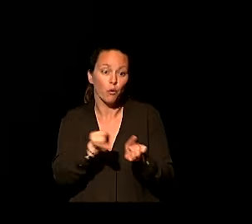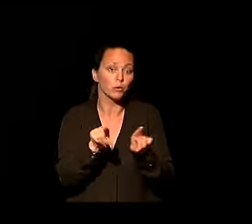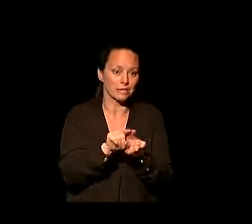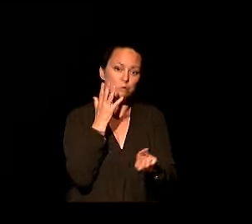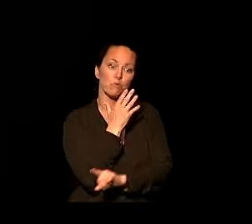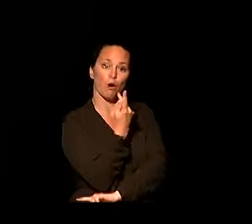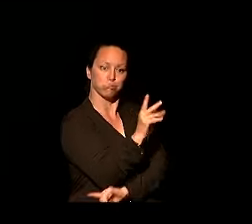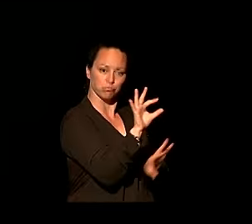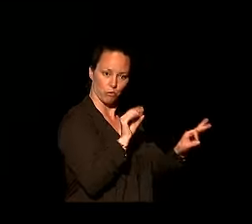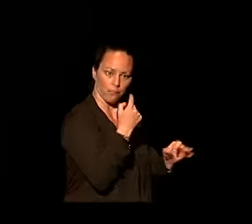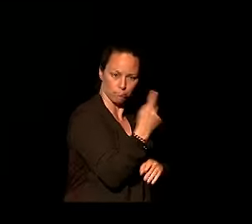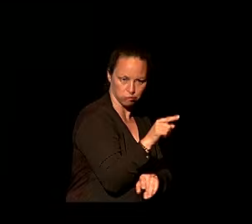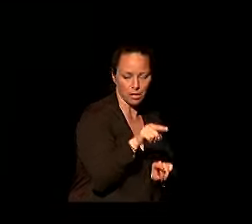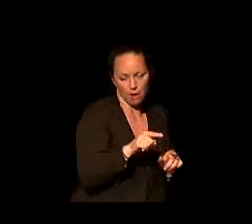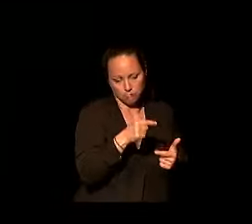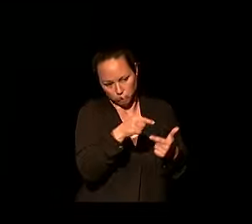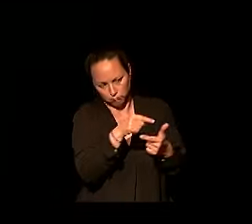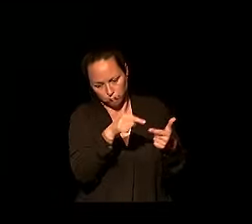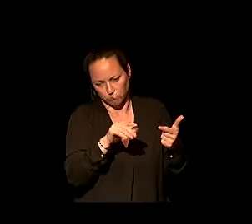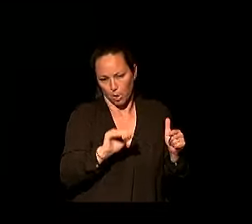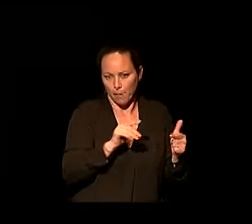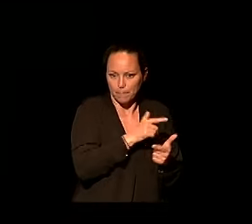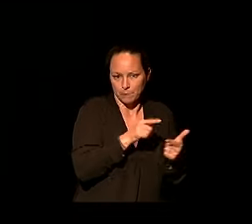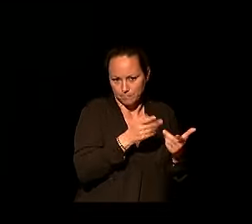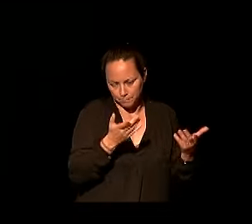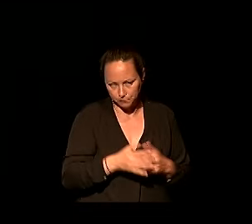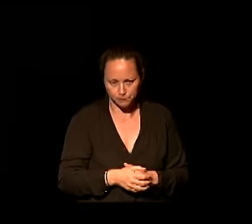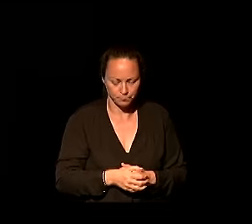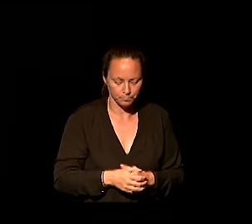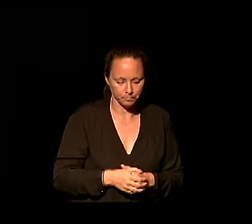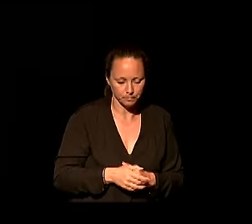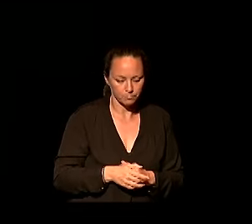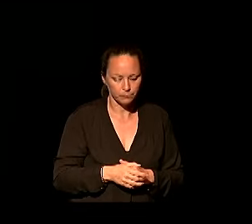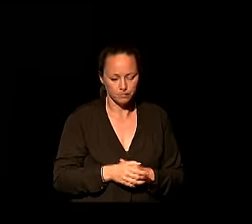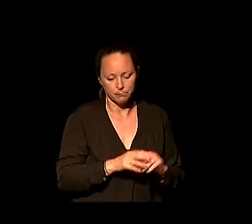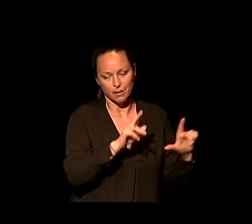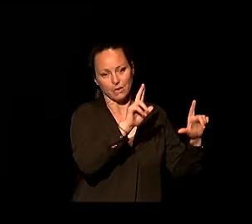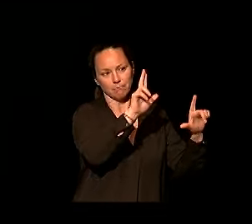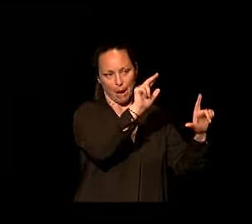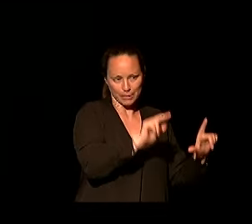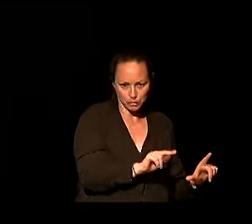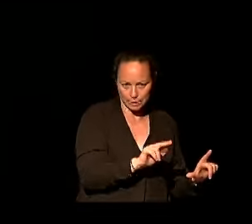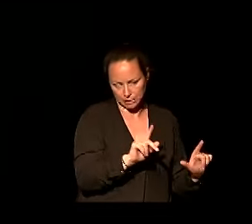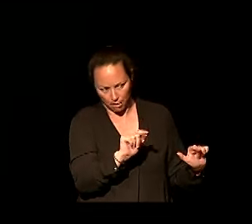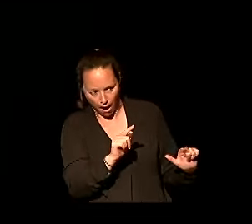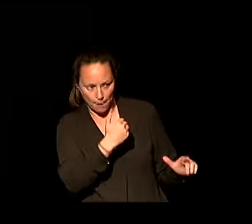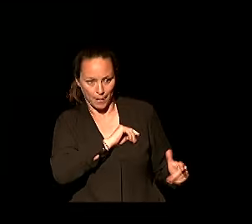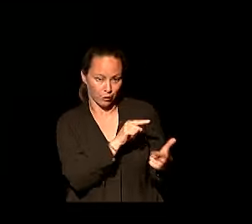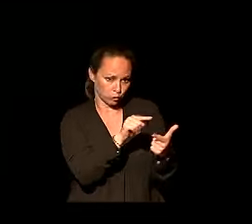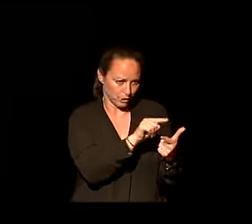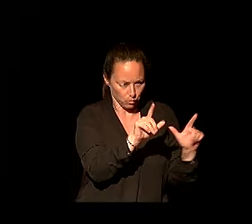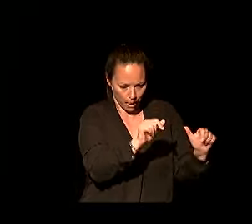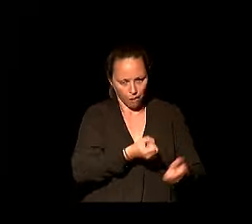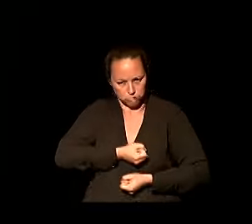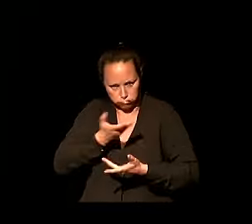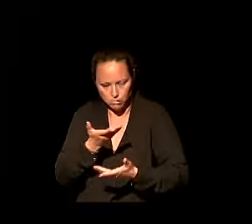qu'il y a comme voilà, une parenthèse entre les deux qui serait l'impressionnisme qui y est présent. Mais ce qui m'intéresse particulièrement, c'est de